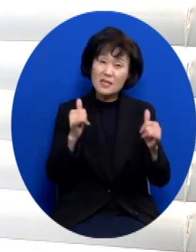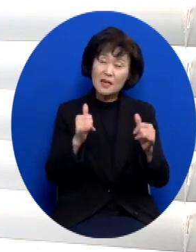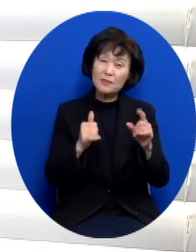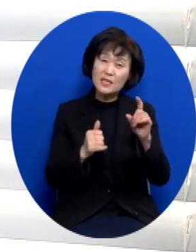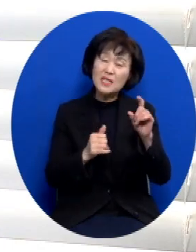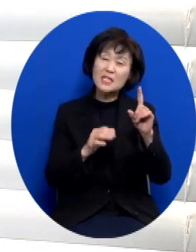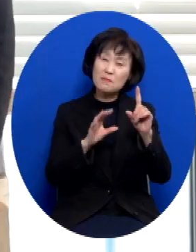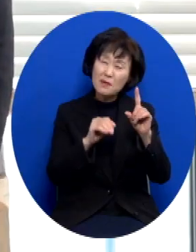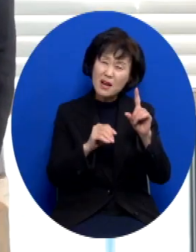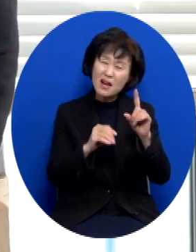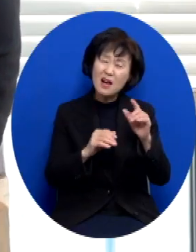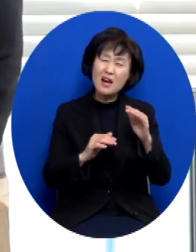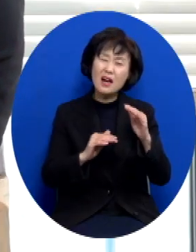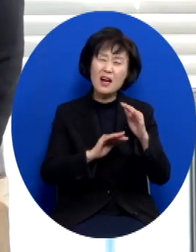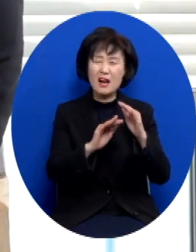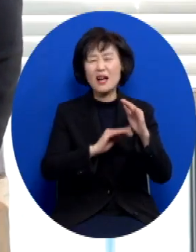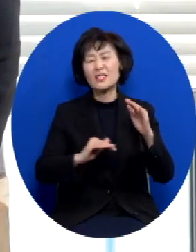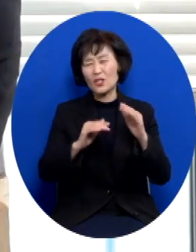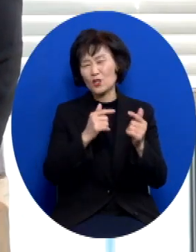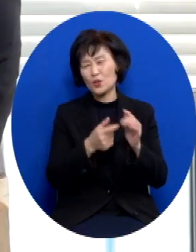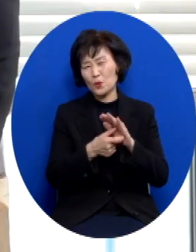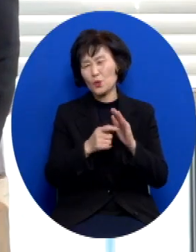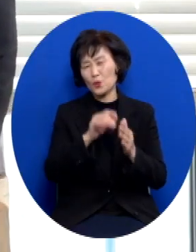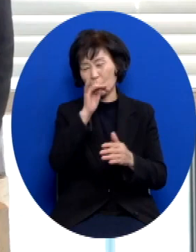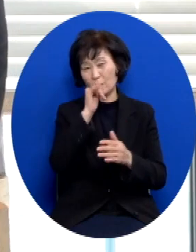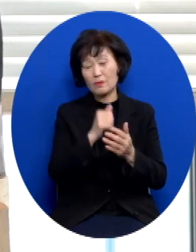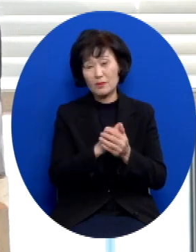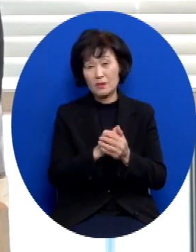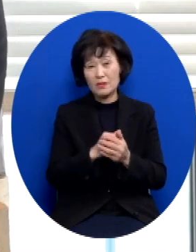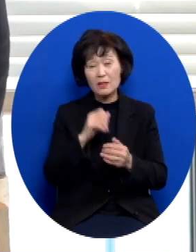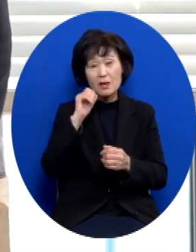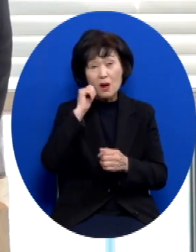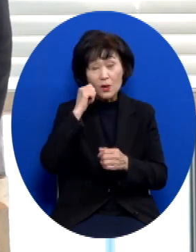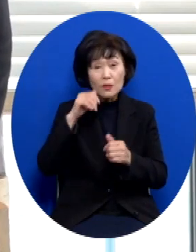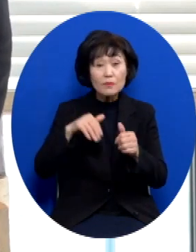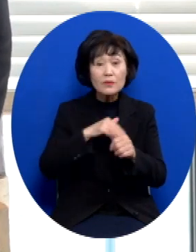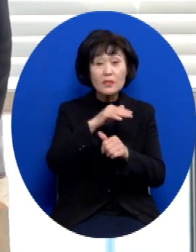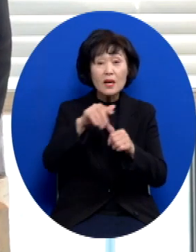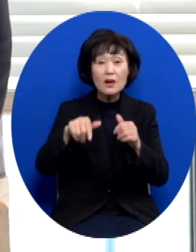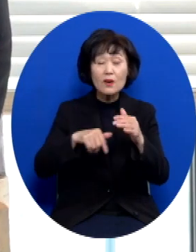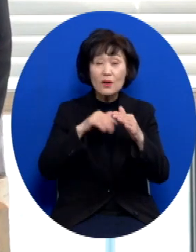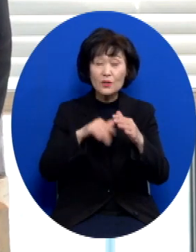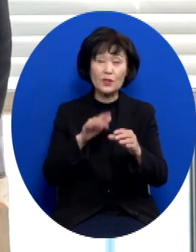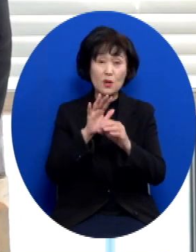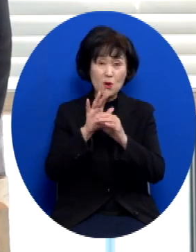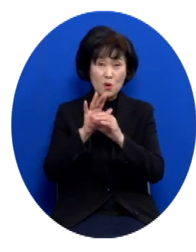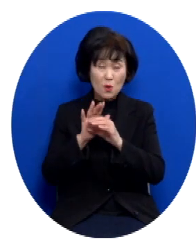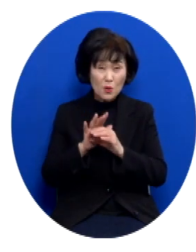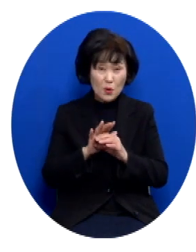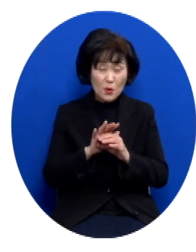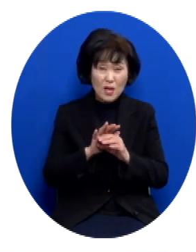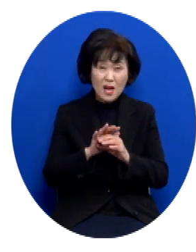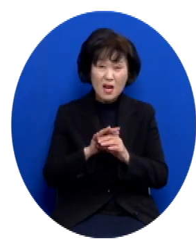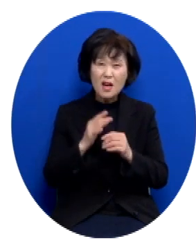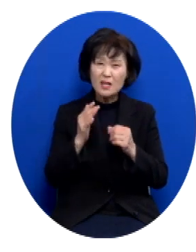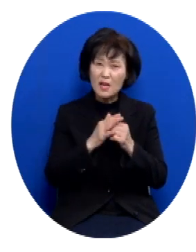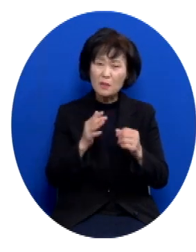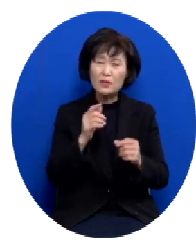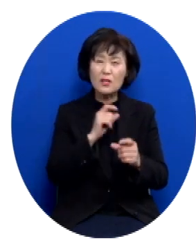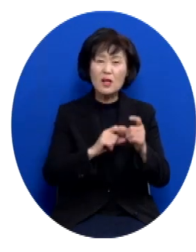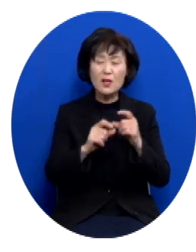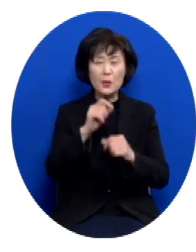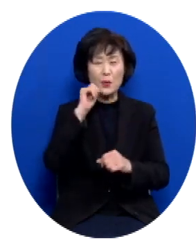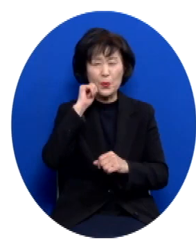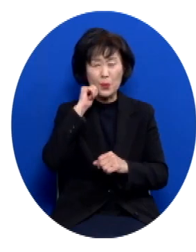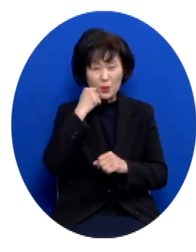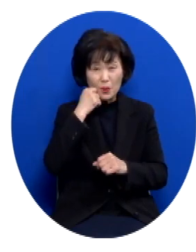안 됩니다. 예, 그런 어려움 속에서 굉장히 코로나 팬데믹으로 인한 어떤 경제적인